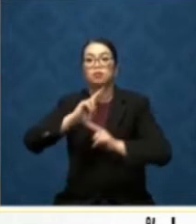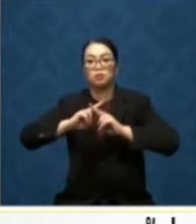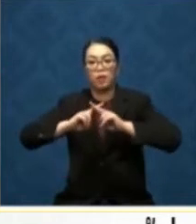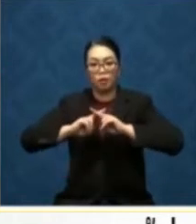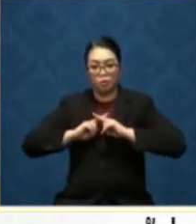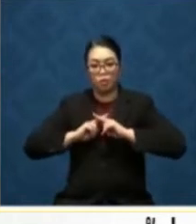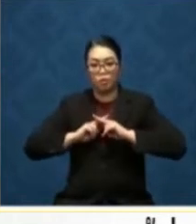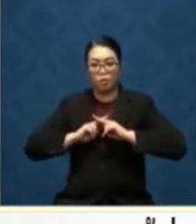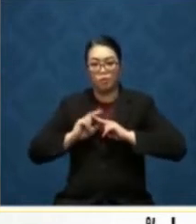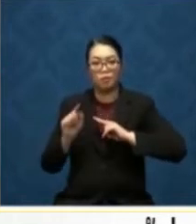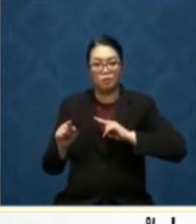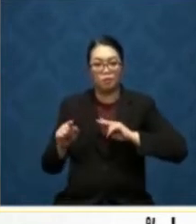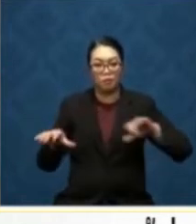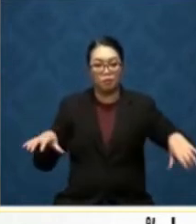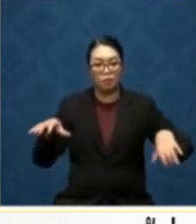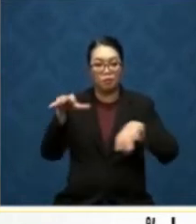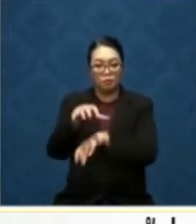ด้วยสรบันธรมศษาเอกกชน